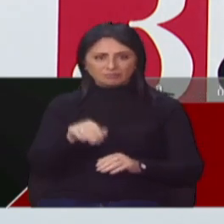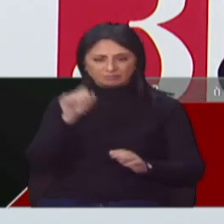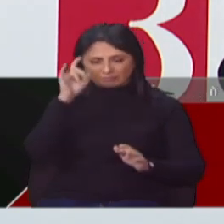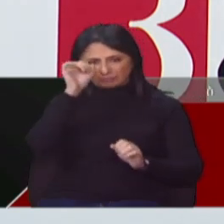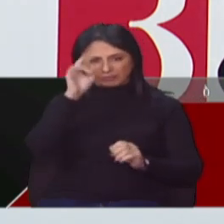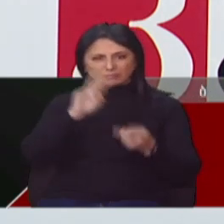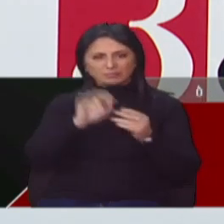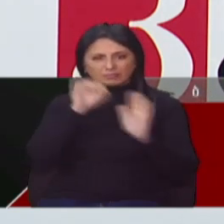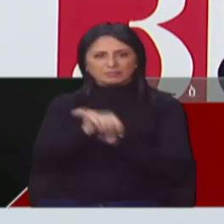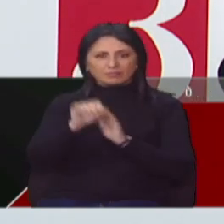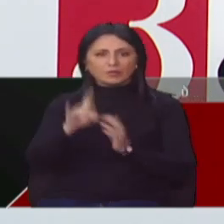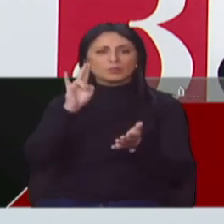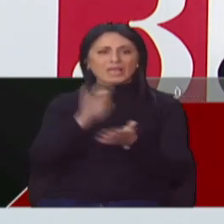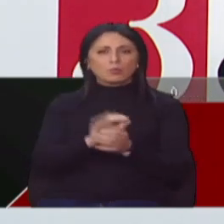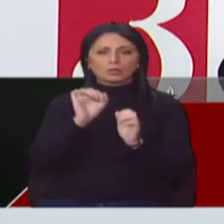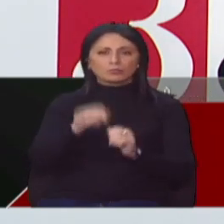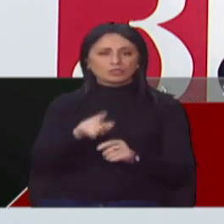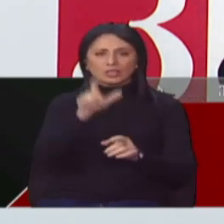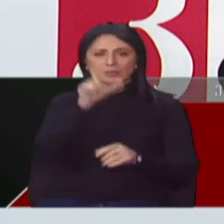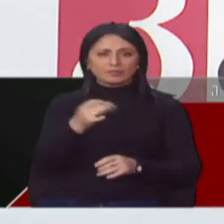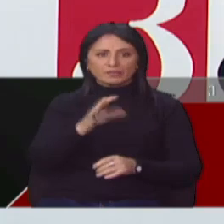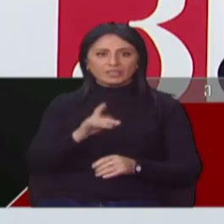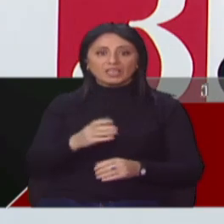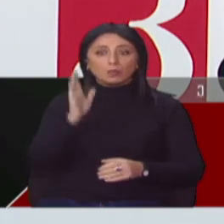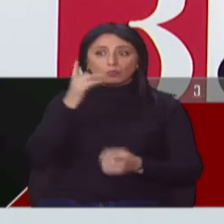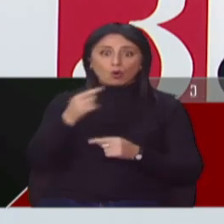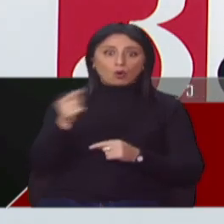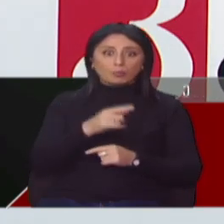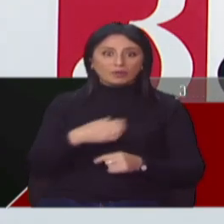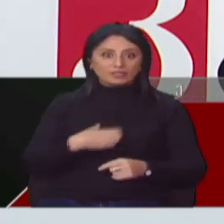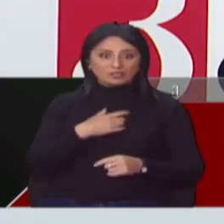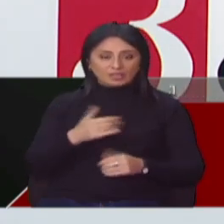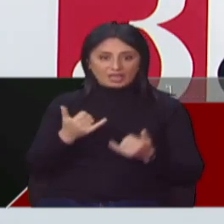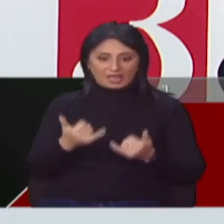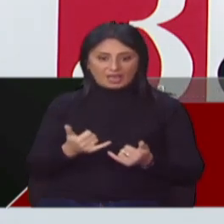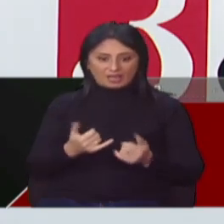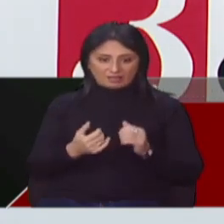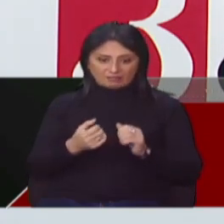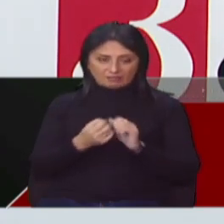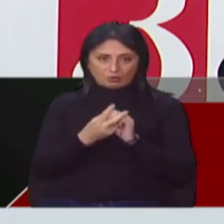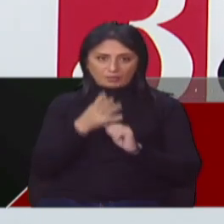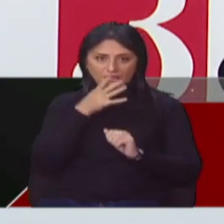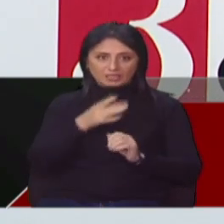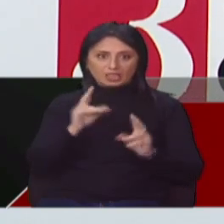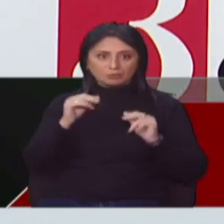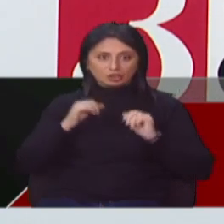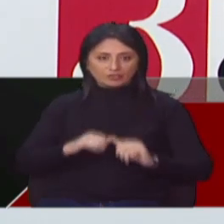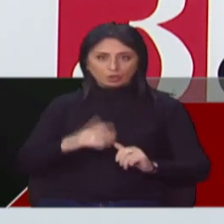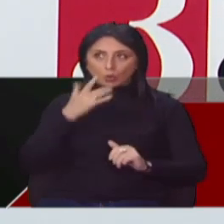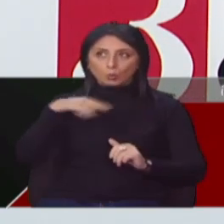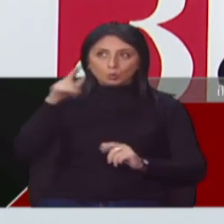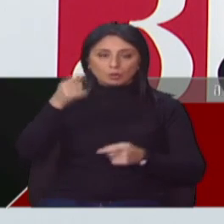მათი დაბრუნების შემთხვევაში კიდევ რა საშიშროება გველოდოთ, რომ 12 წელი მშვიდობა გვაქვს. უცხოეთიდან